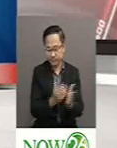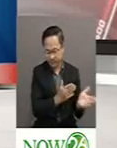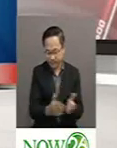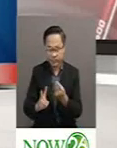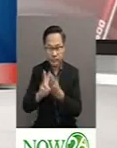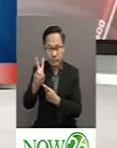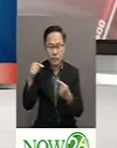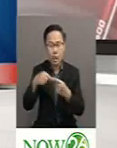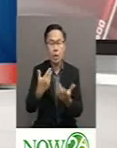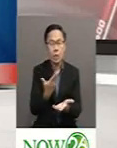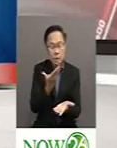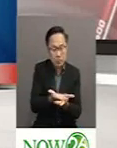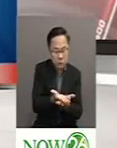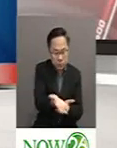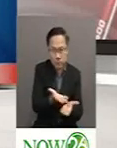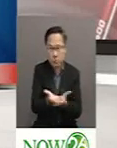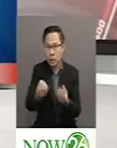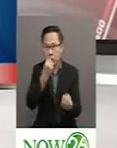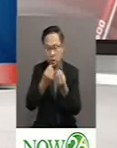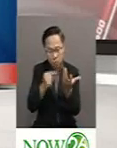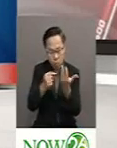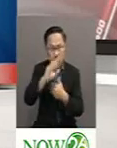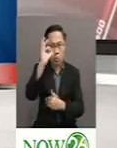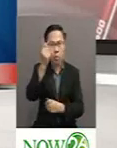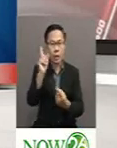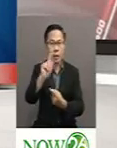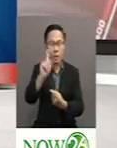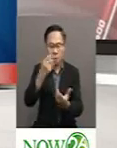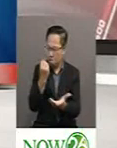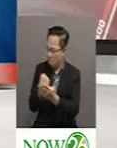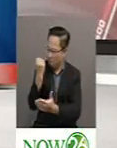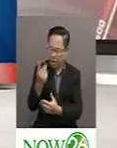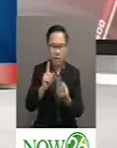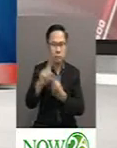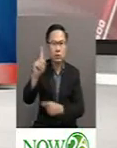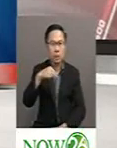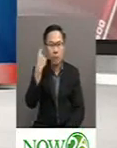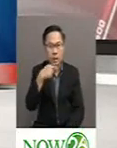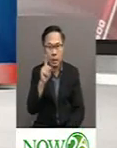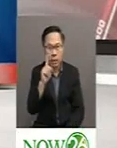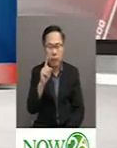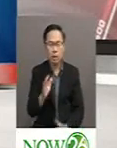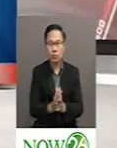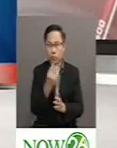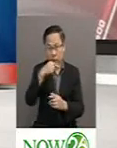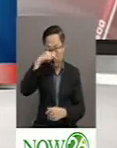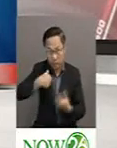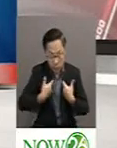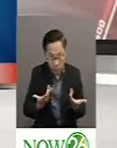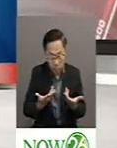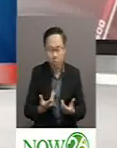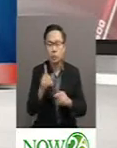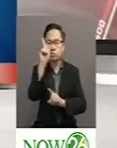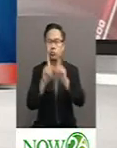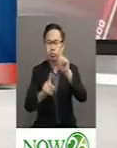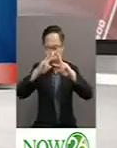รื่องค่าครองชีพกันต่ออย่างที่เกิดกันไว้ว่าตกลงแล้วเมืองไหนมีค่าครองชีพสูงที่สุดและประเทศไทยจะติดกับเขาด้วยหรือเปล่านะคะวันนี้ค่ะมีผลสำรวจ